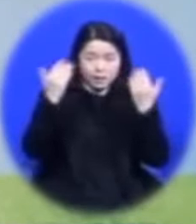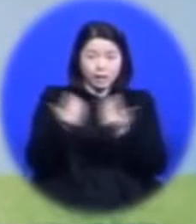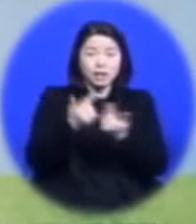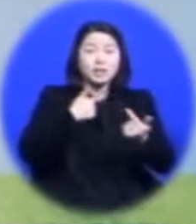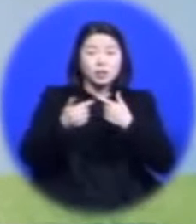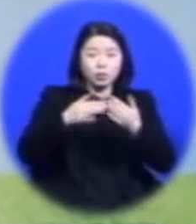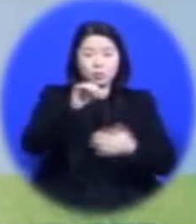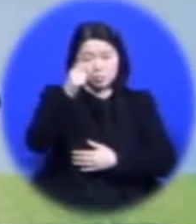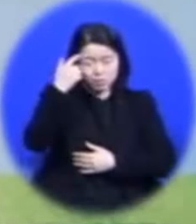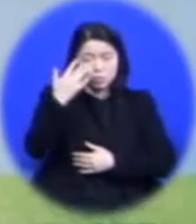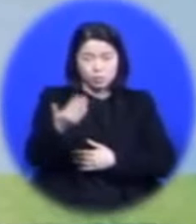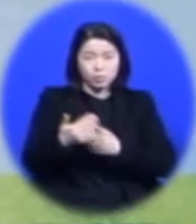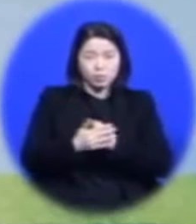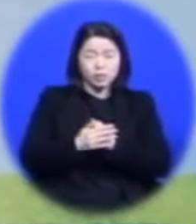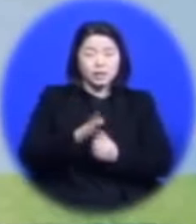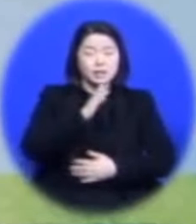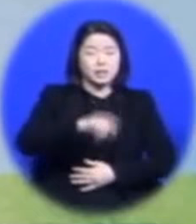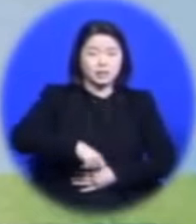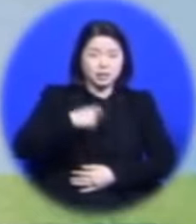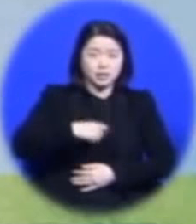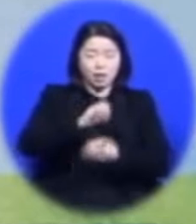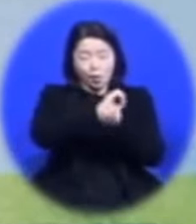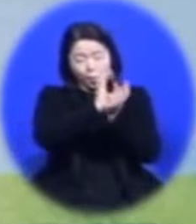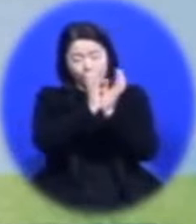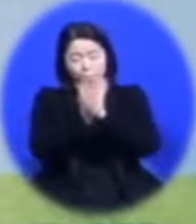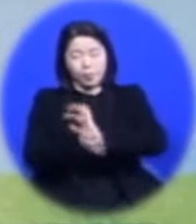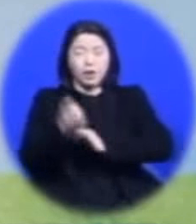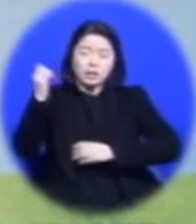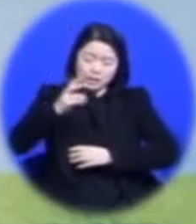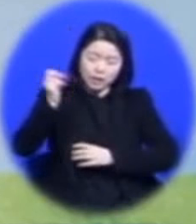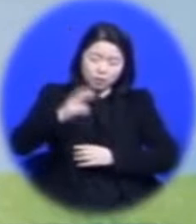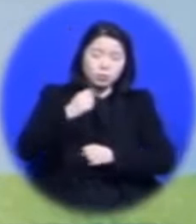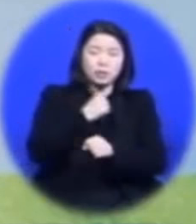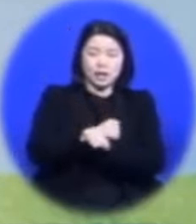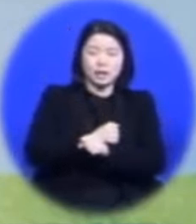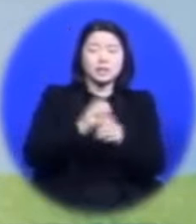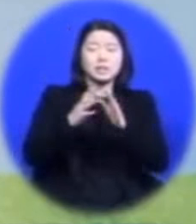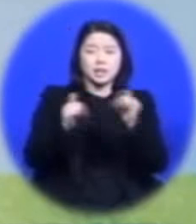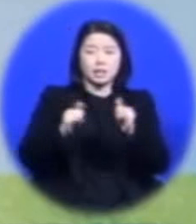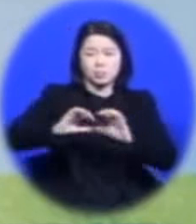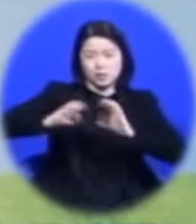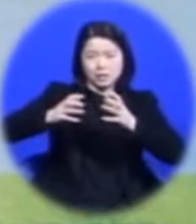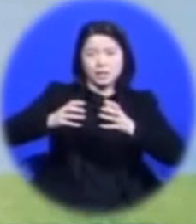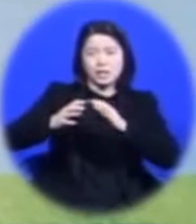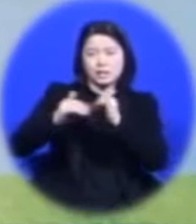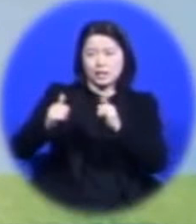경험하시지아요 정의가 꽃을 피우게 해 달라는 기도를 자꾸 하는 사람은 세상 사람들이